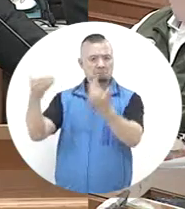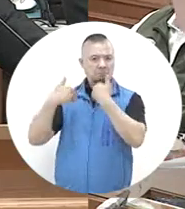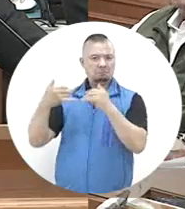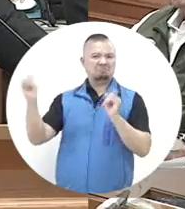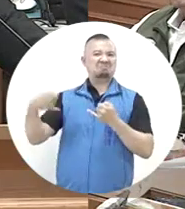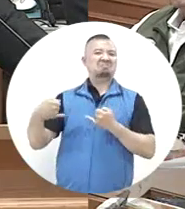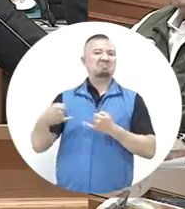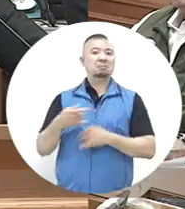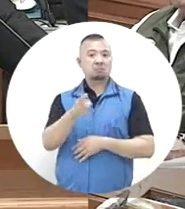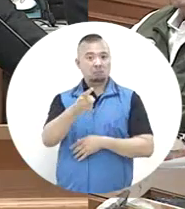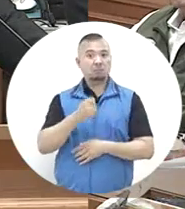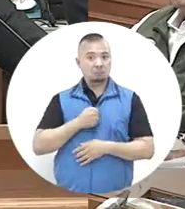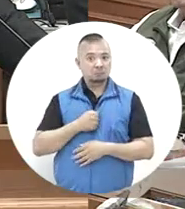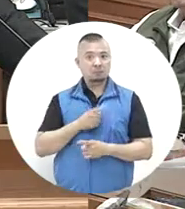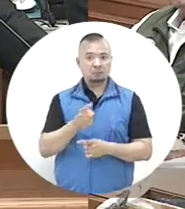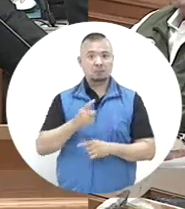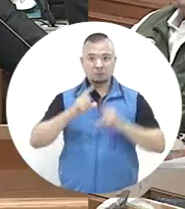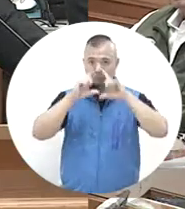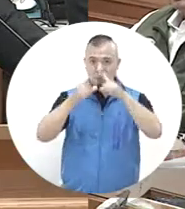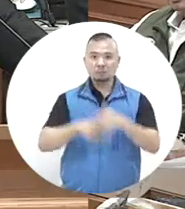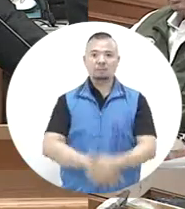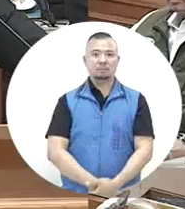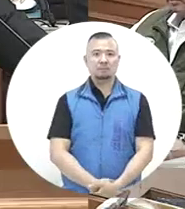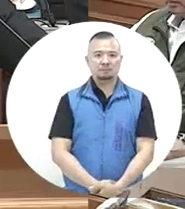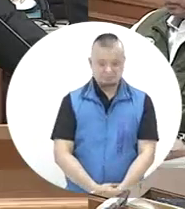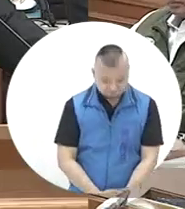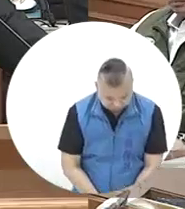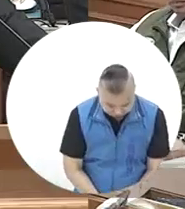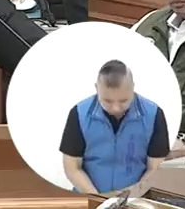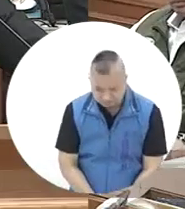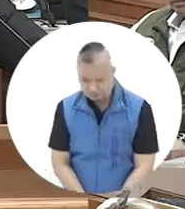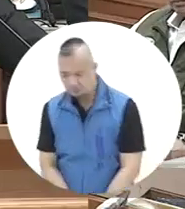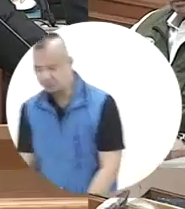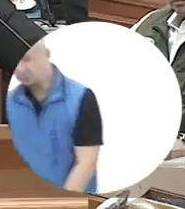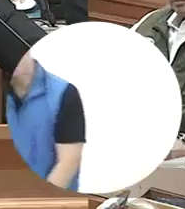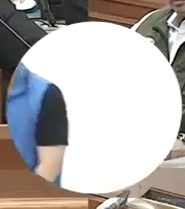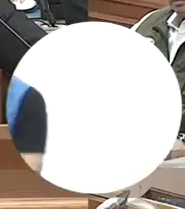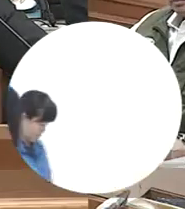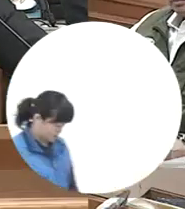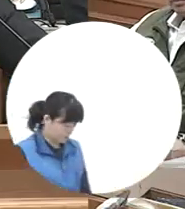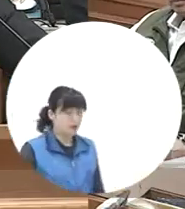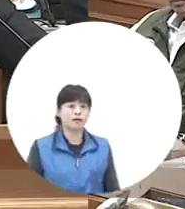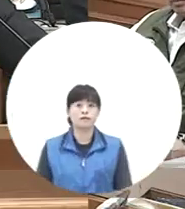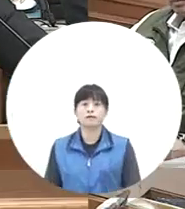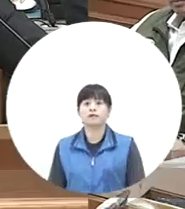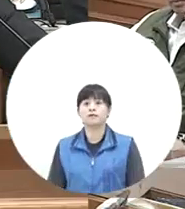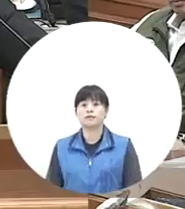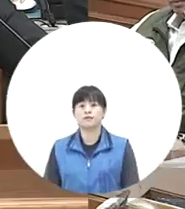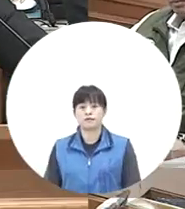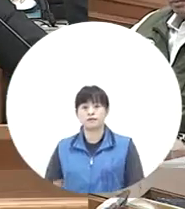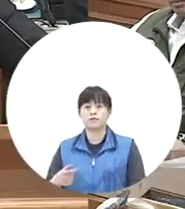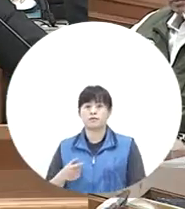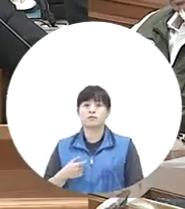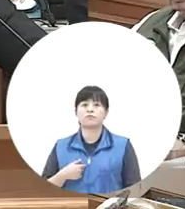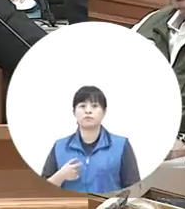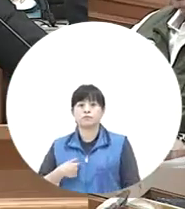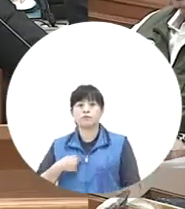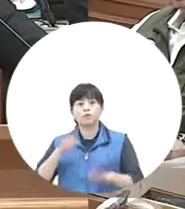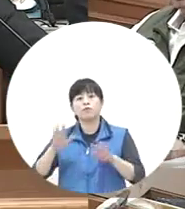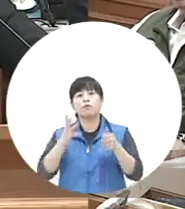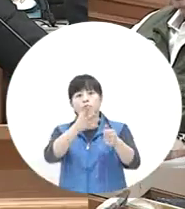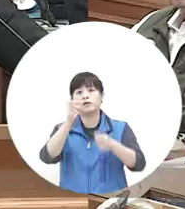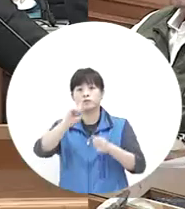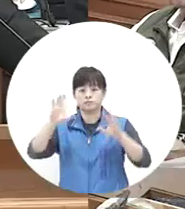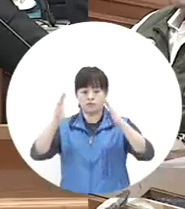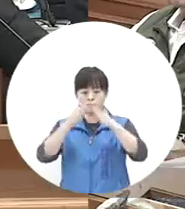你能不能回答一下？ 你说哪一个国家对我们国家有敌视？ 对，目前 我们只要有自立有自强。 不是的，我问你哪一个国家你